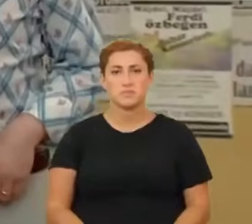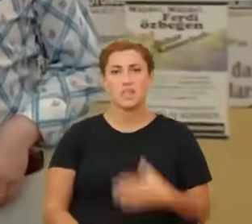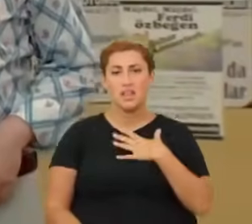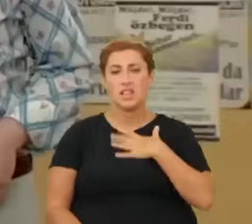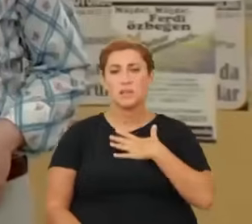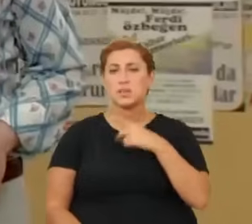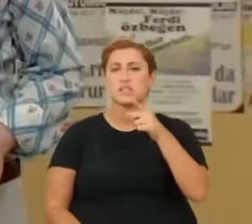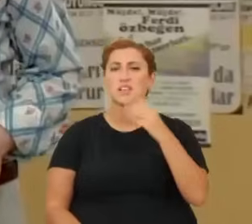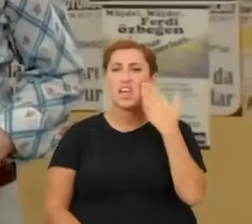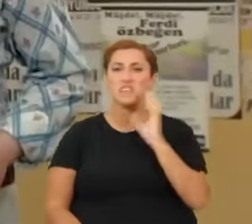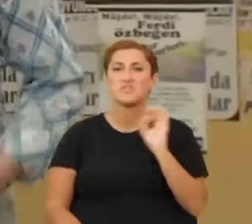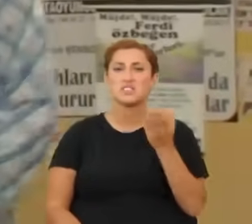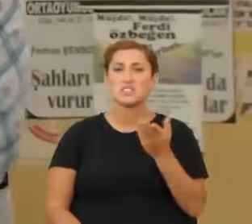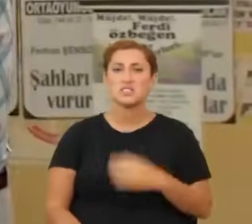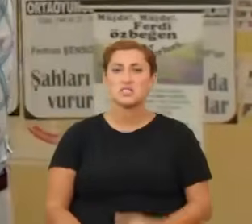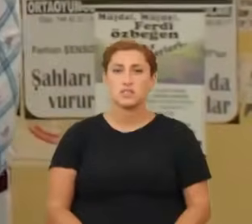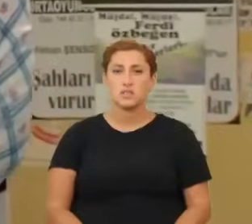Kendi kendime. Sen niye keyifsizsin?